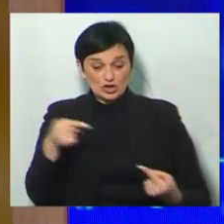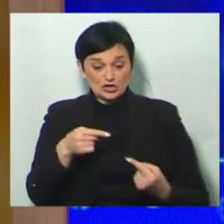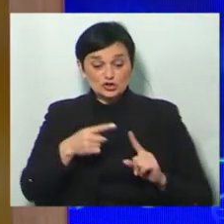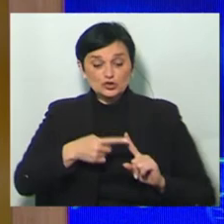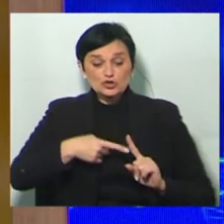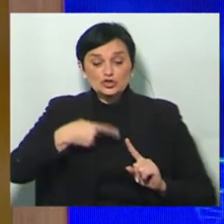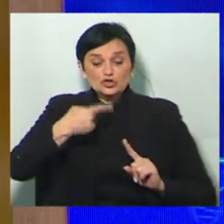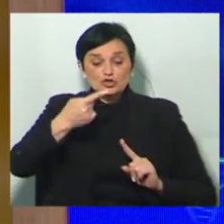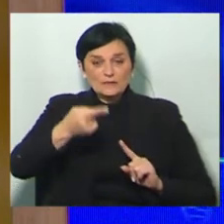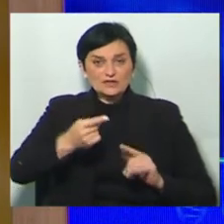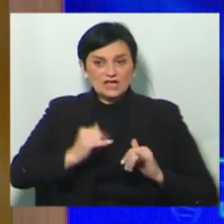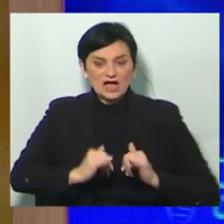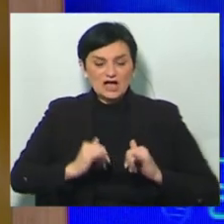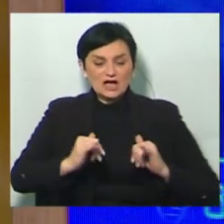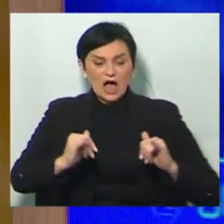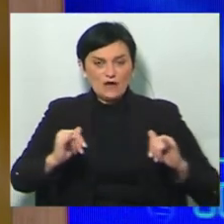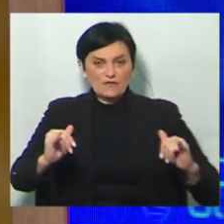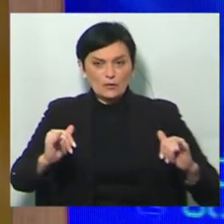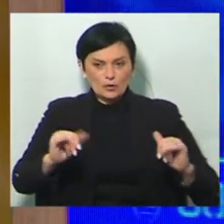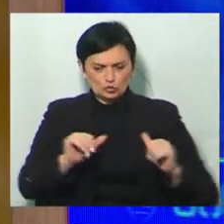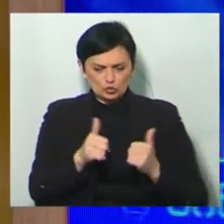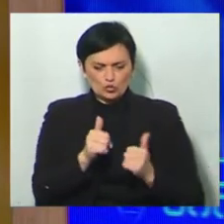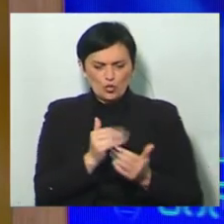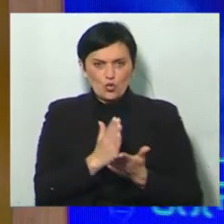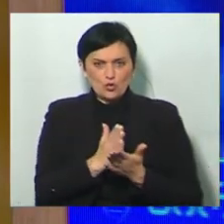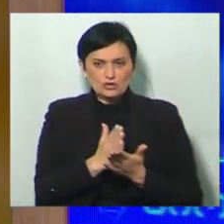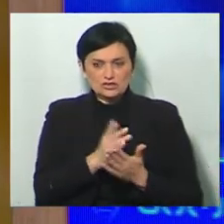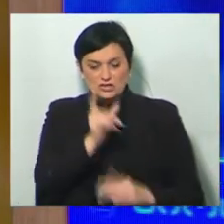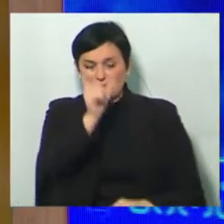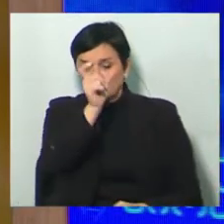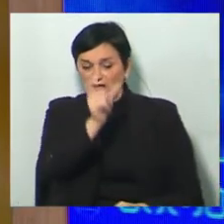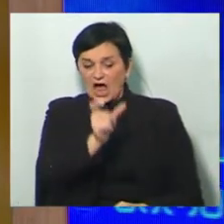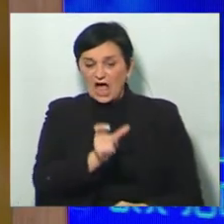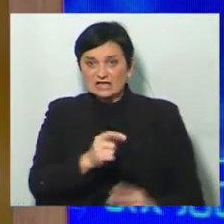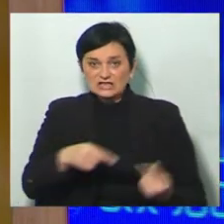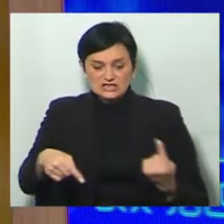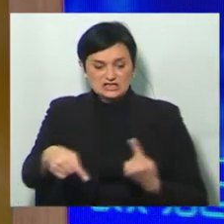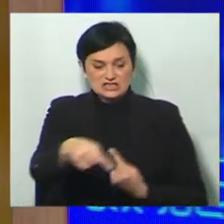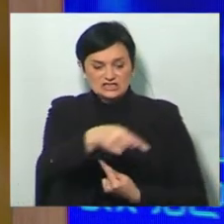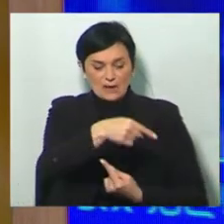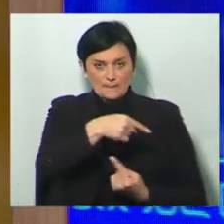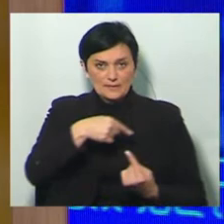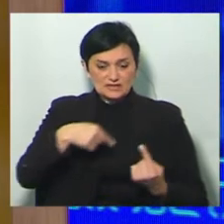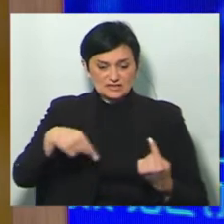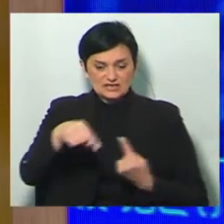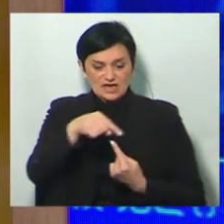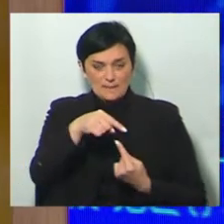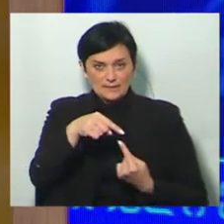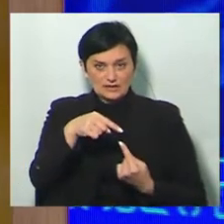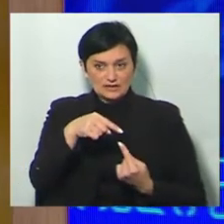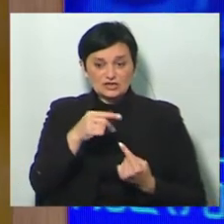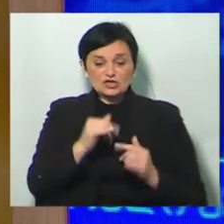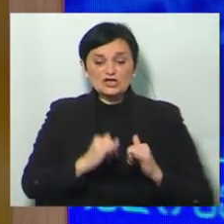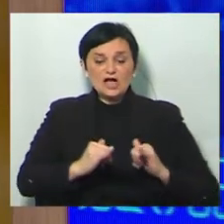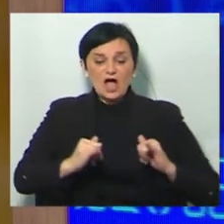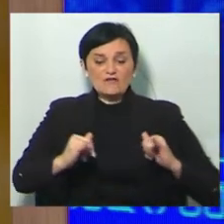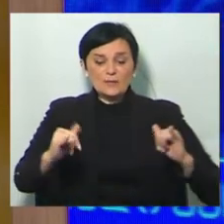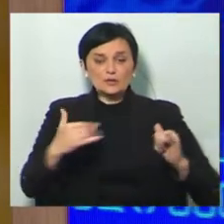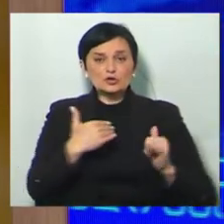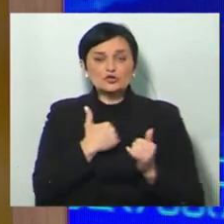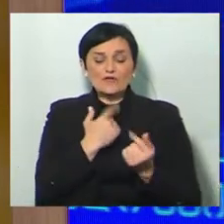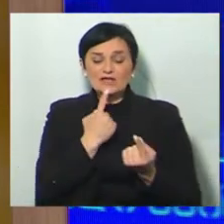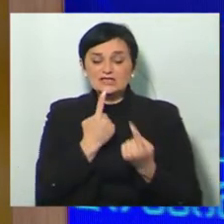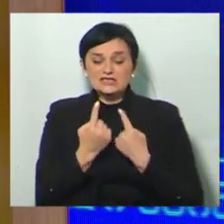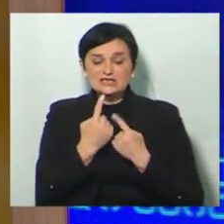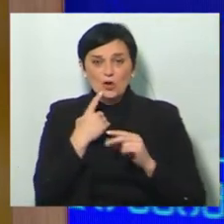შემდეგ გავაფართოვეთ, როგორც ხდება ხოლმე თავად ადამიანის გარშემო კონცენტრული წრეების სახით, გავაფართოვეთ ჩვენი